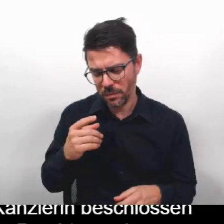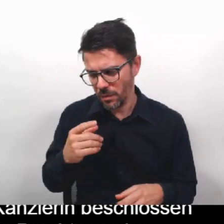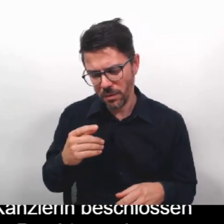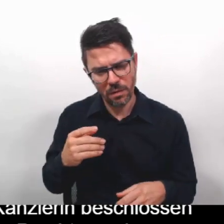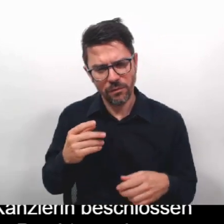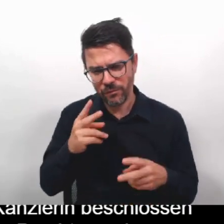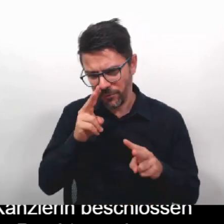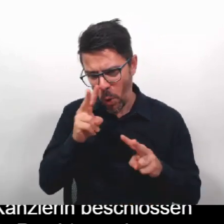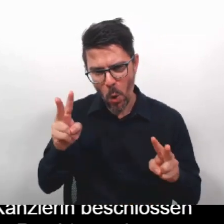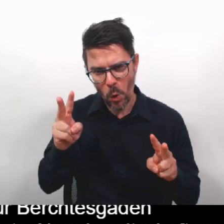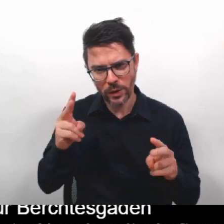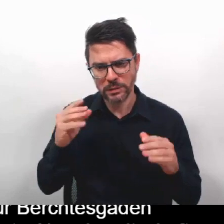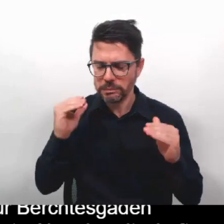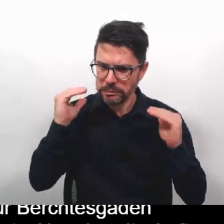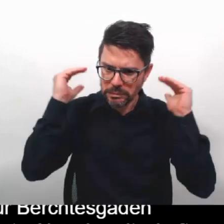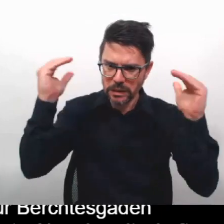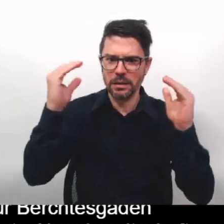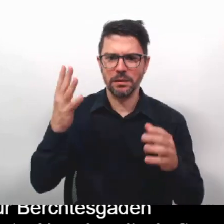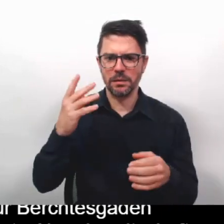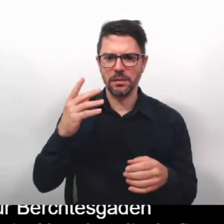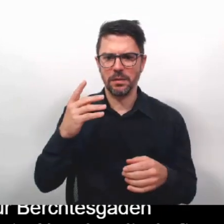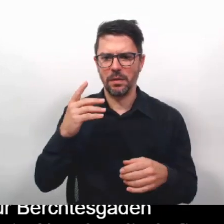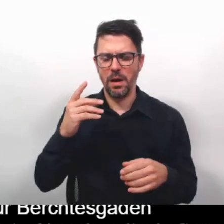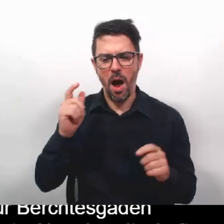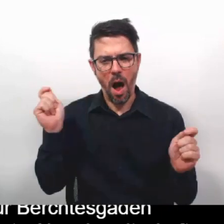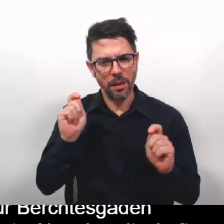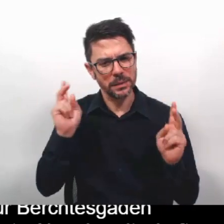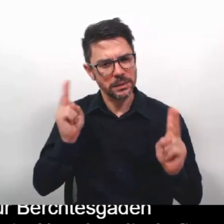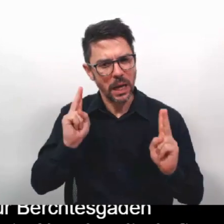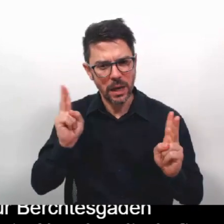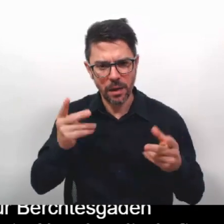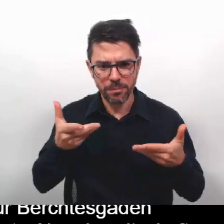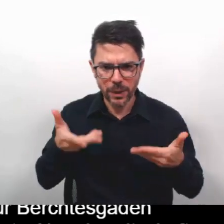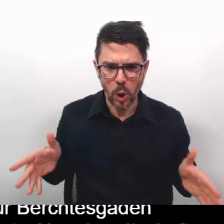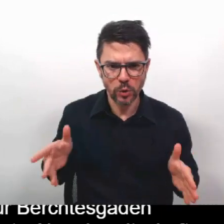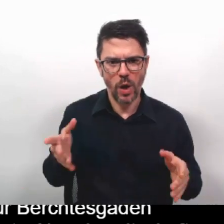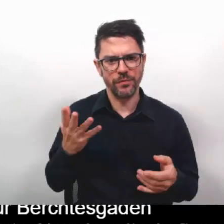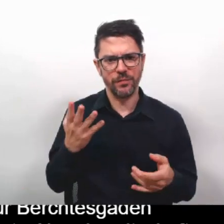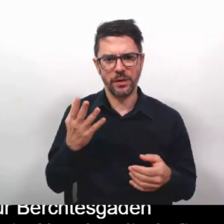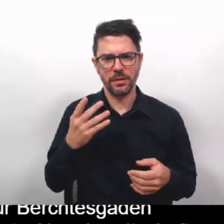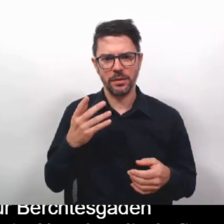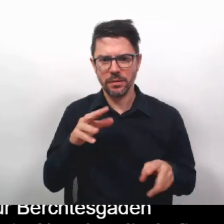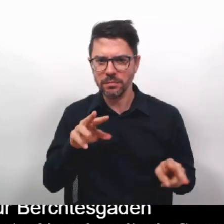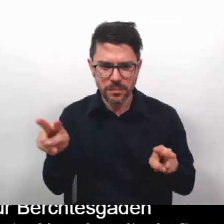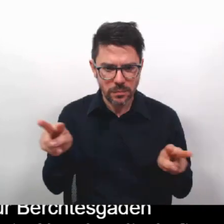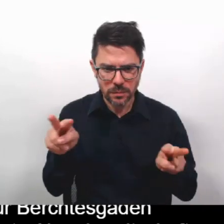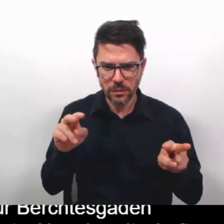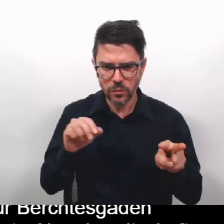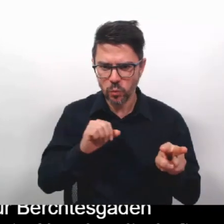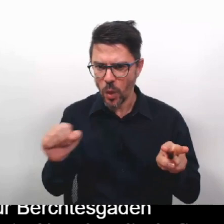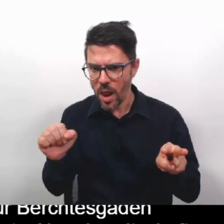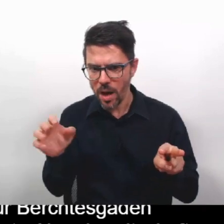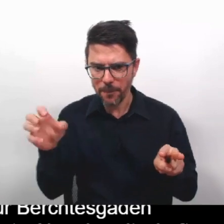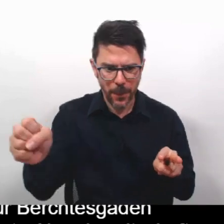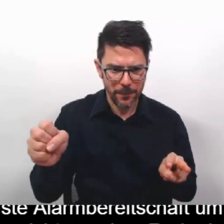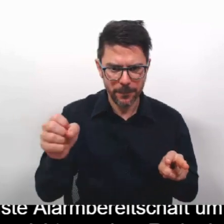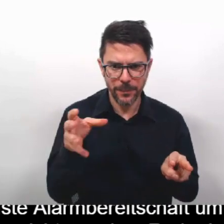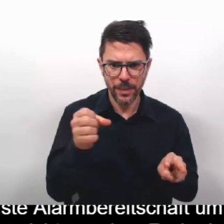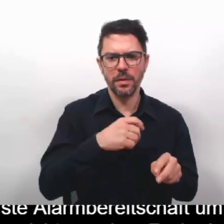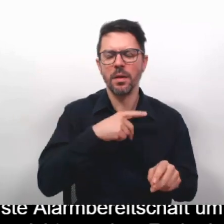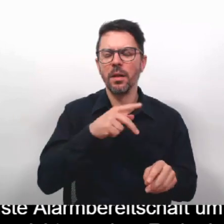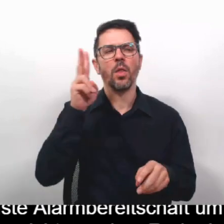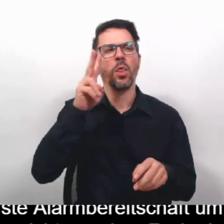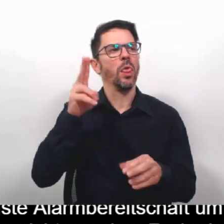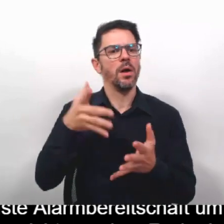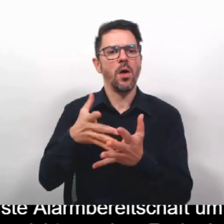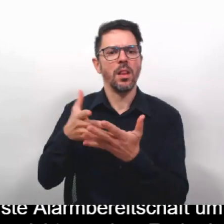So erkläre ich mir es, auch wenn man vergleicht, vergleichbare Bereiche, Rhein-Main-Gebiet, Baden-Württemberg, Nordrhein-Westfalen, überall dort,